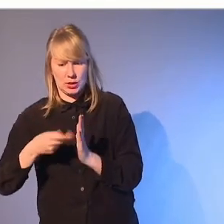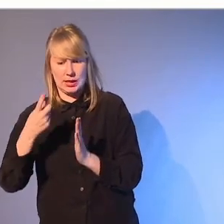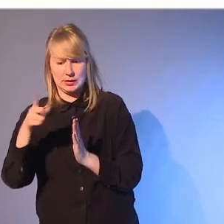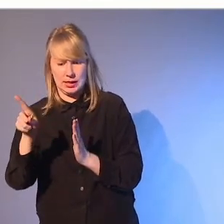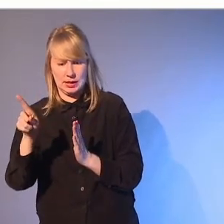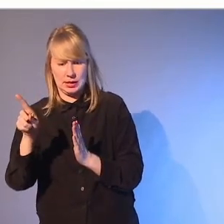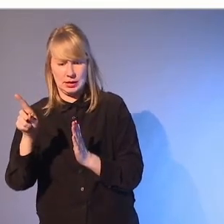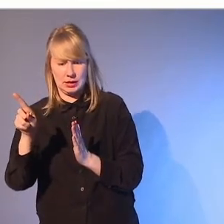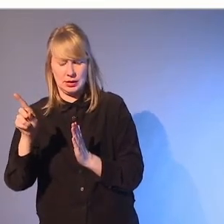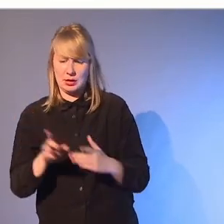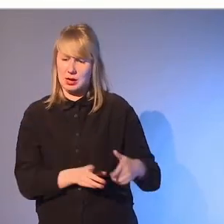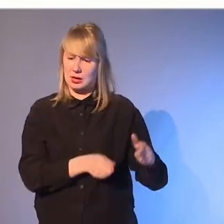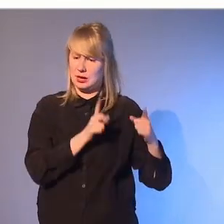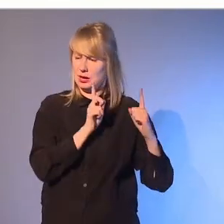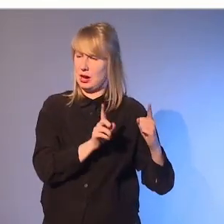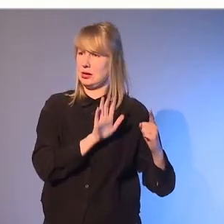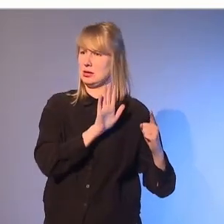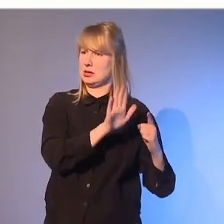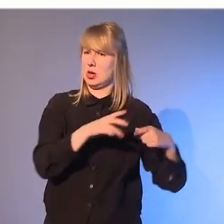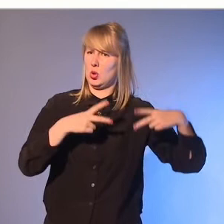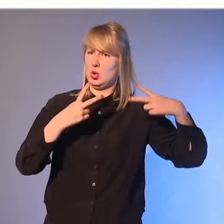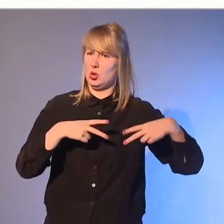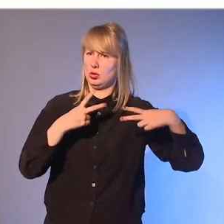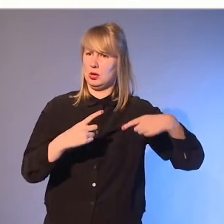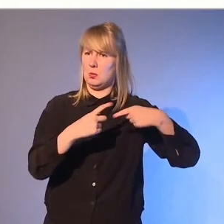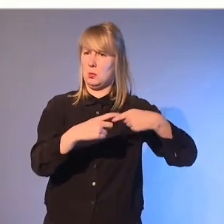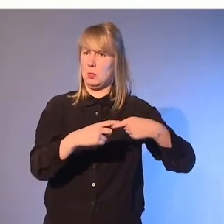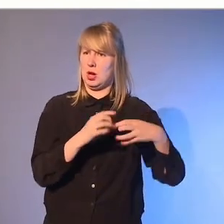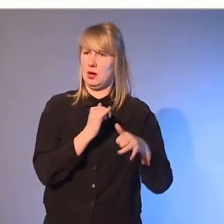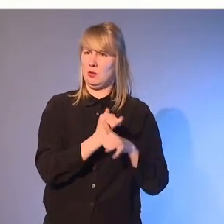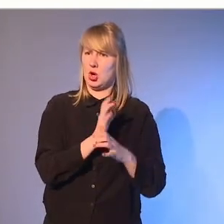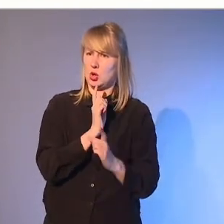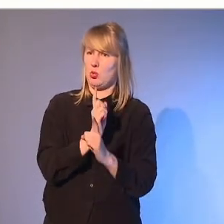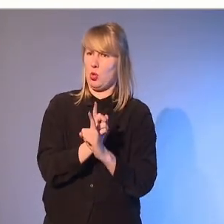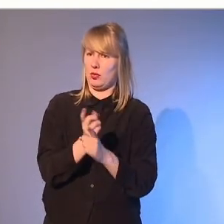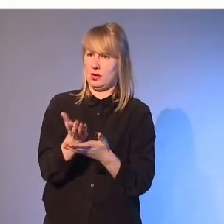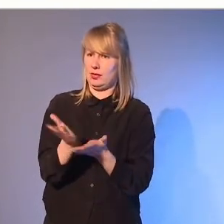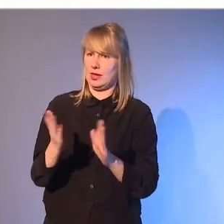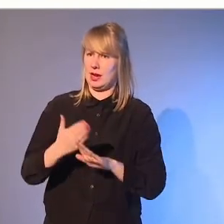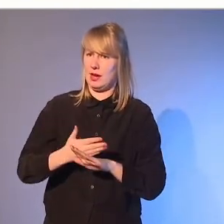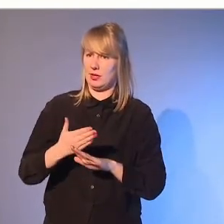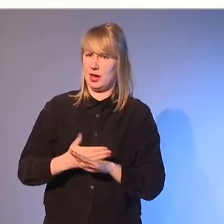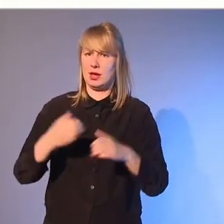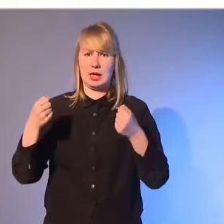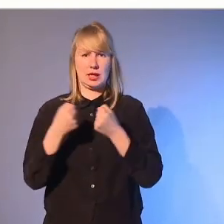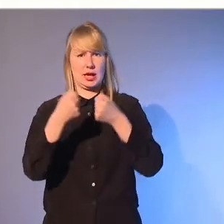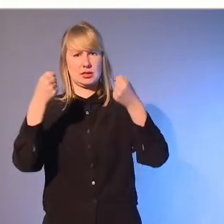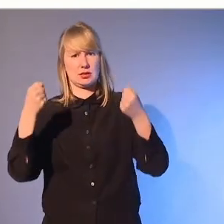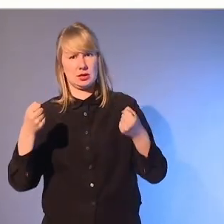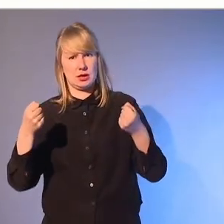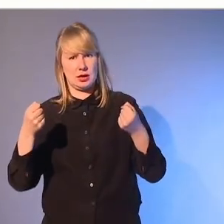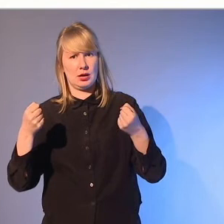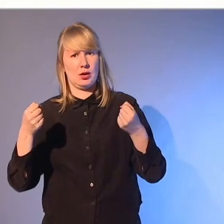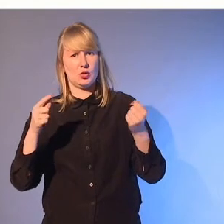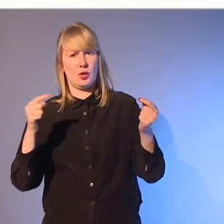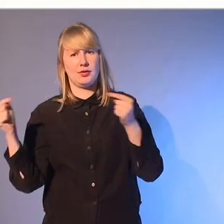til, lærerens rolle i forhold til hvordan han møter det, og så får du da de her